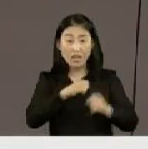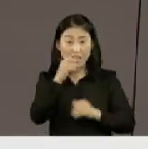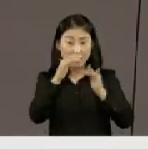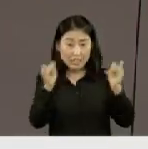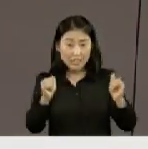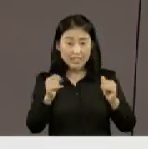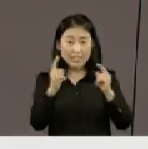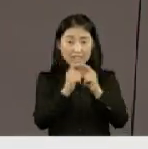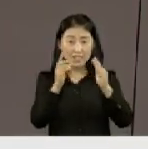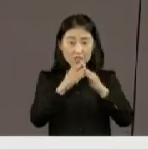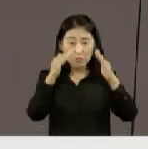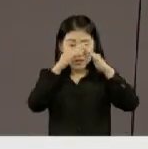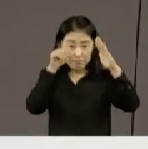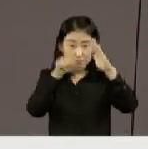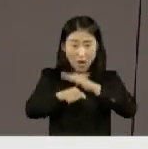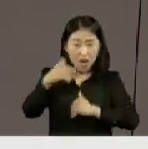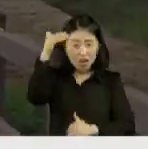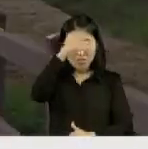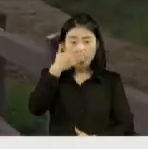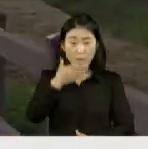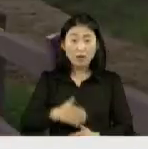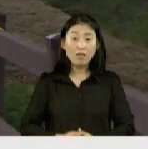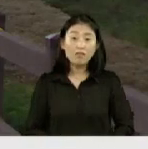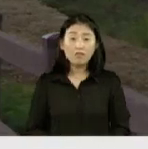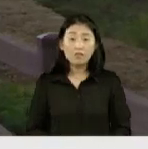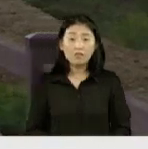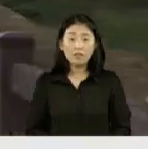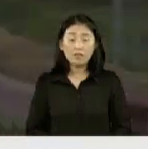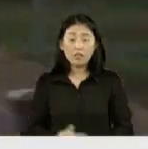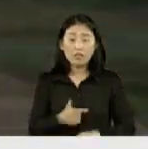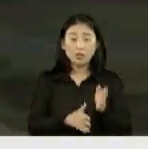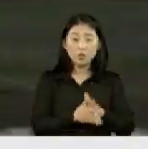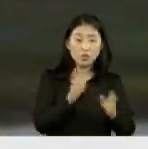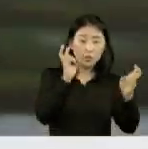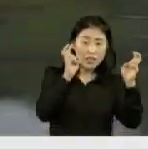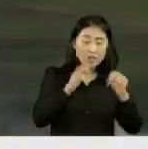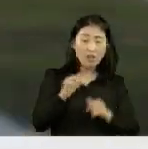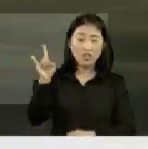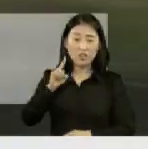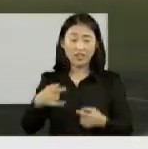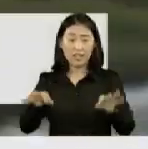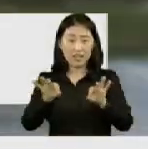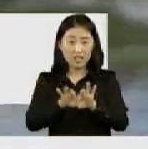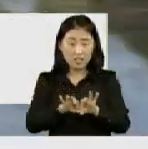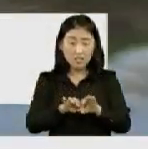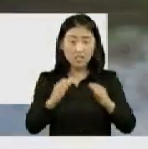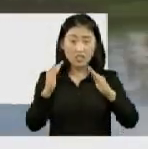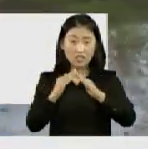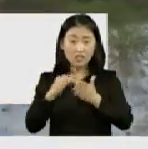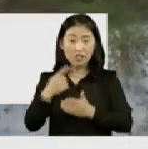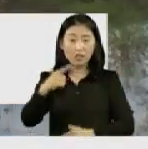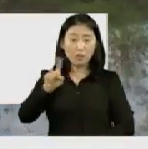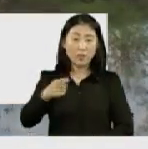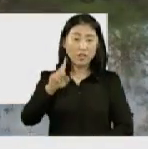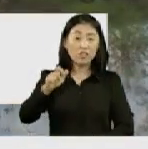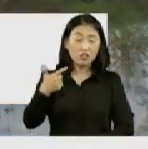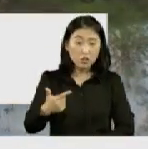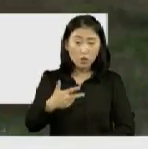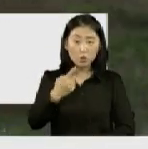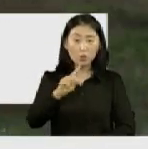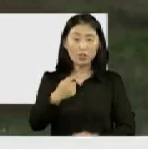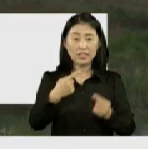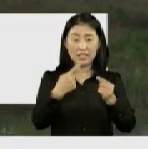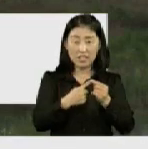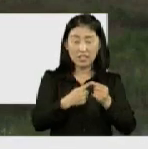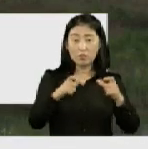당첨자에 한해 방문 관람을 허용합니다. 대전 도시공사와 현대건설이 추진하는 1,116가구 규모의